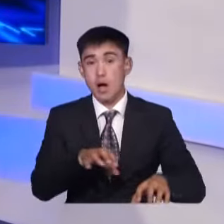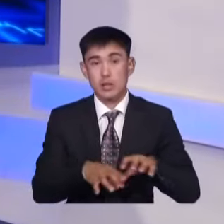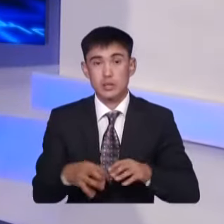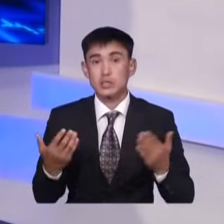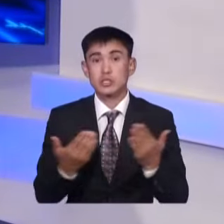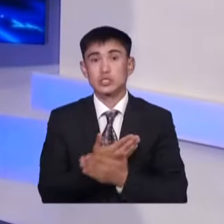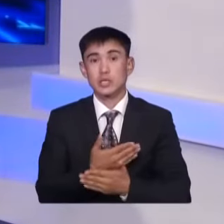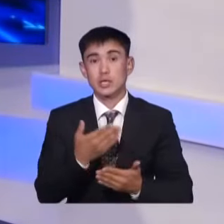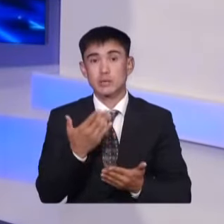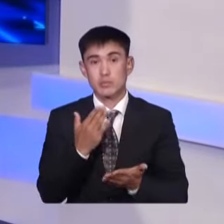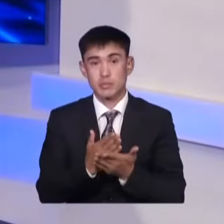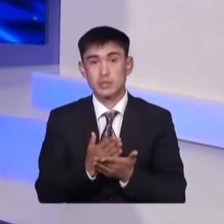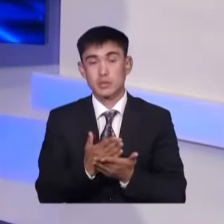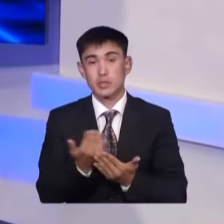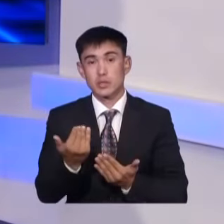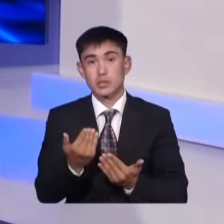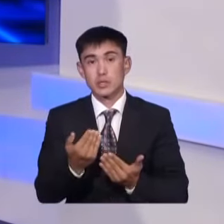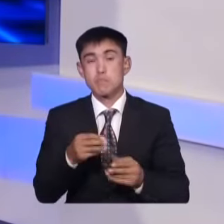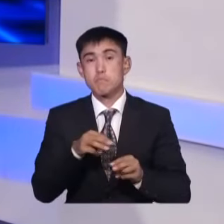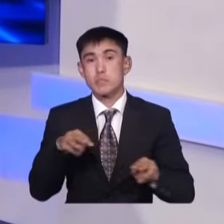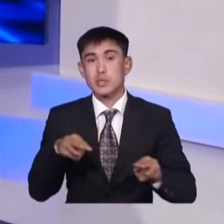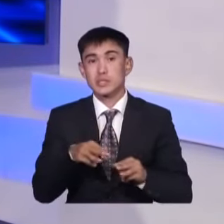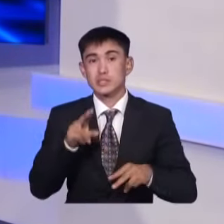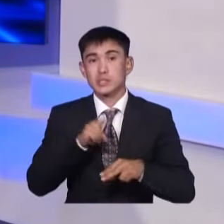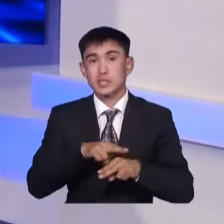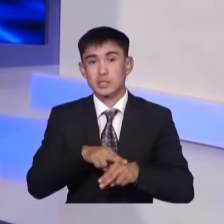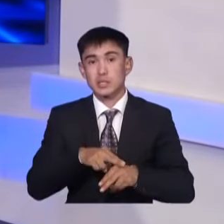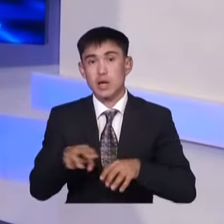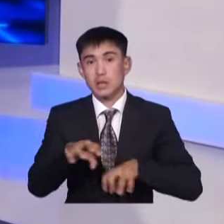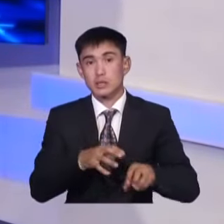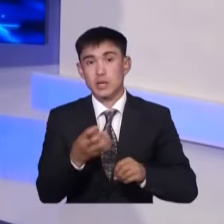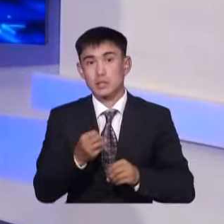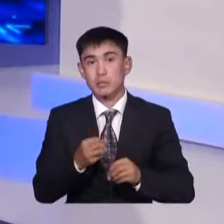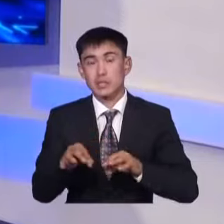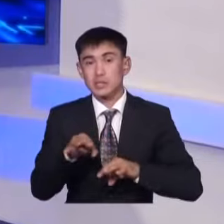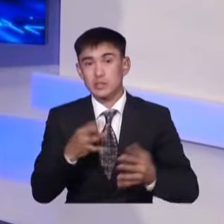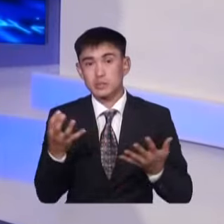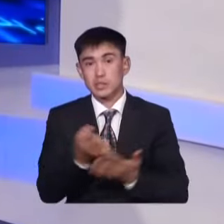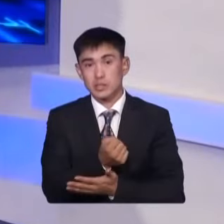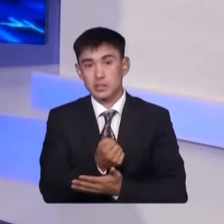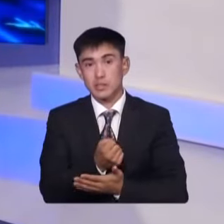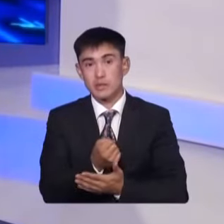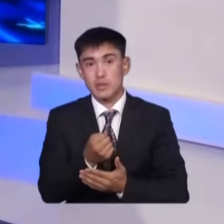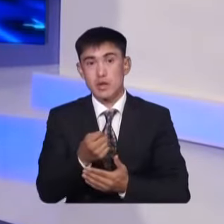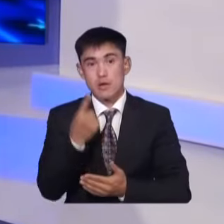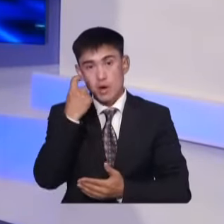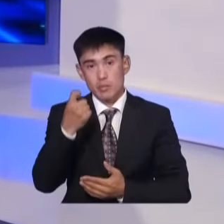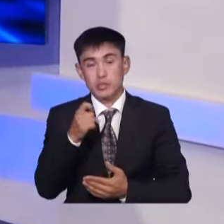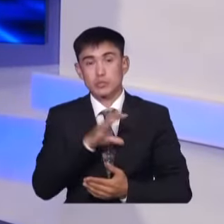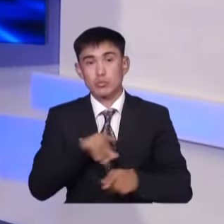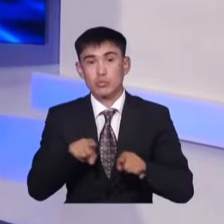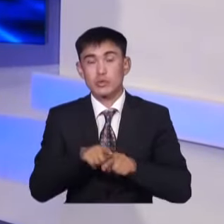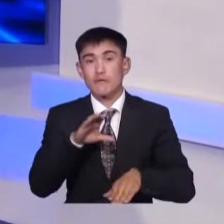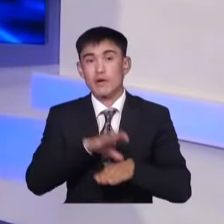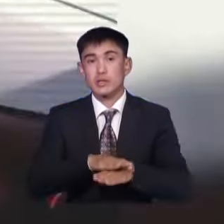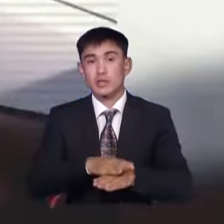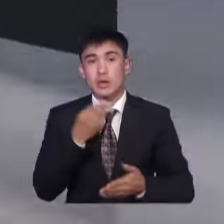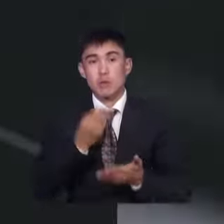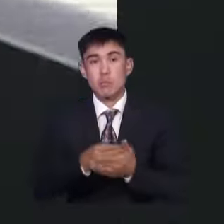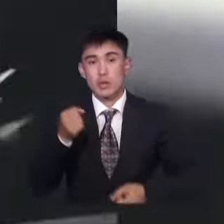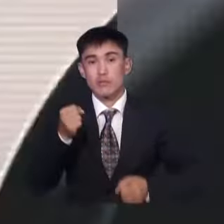Алаяқтықтың жаңа түрінен сақ болыңыз. Ішкі істер министрлігі алаяқтардың тағы бір схемасын анықтады. Ведомство ақпарынша мұндай фактілер